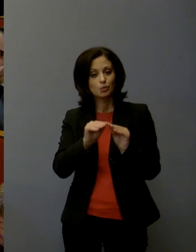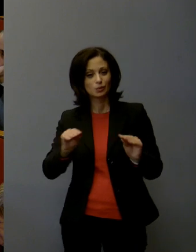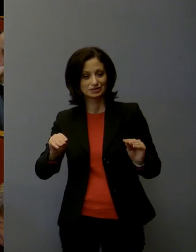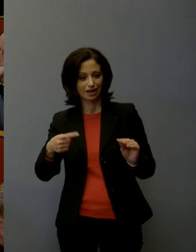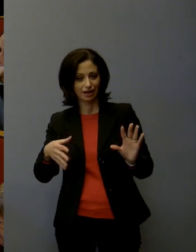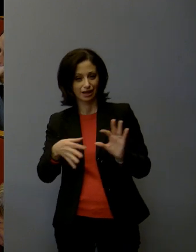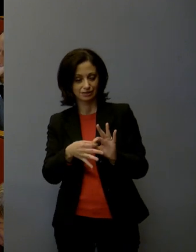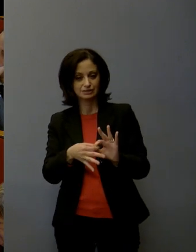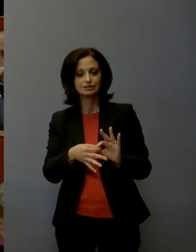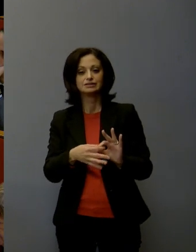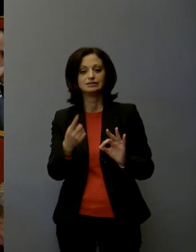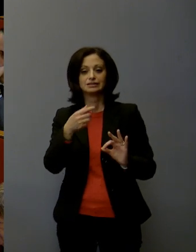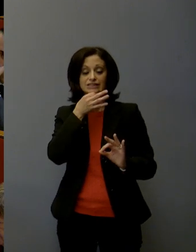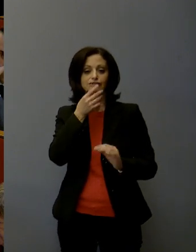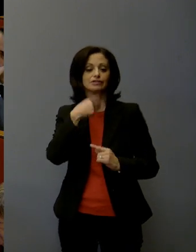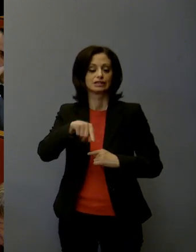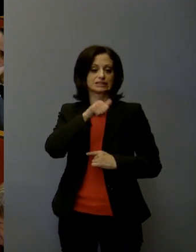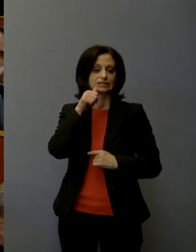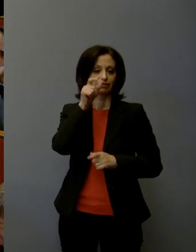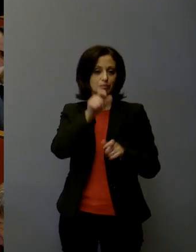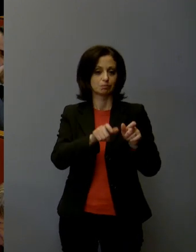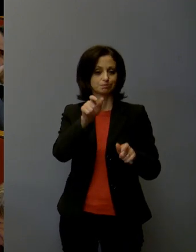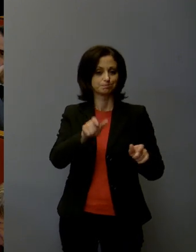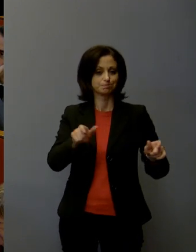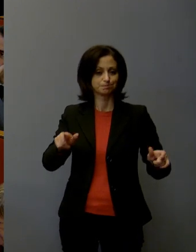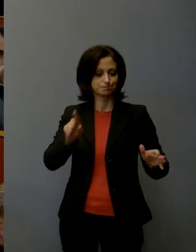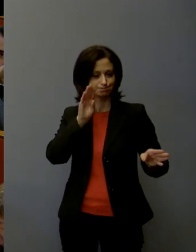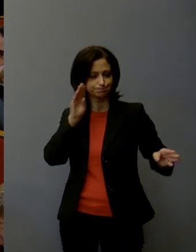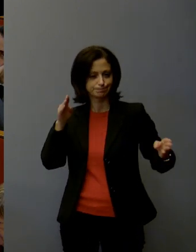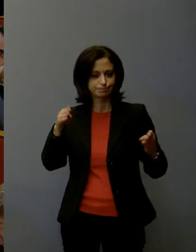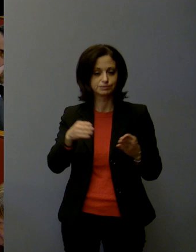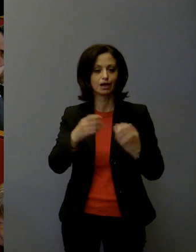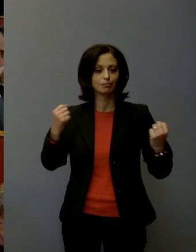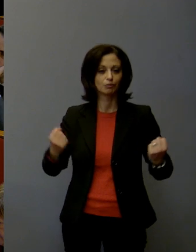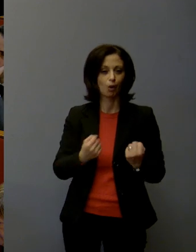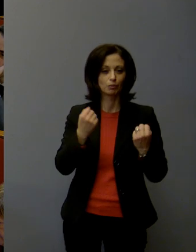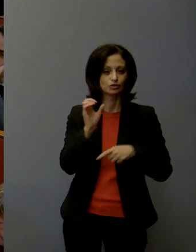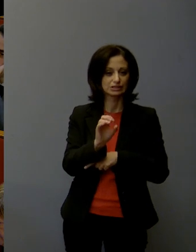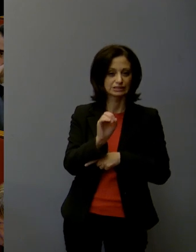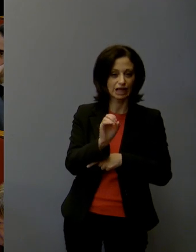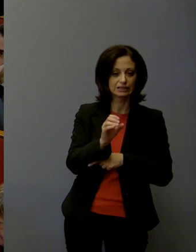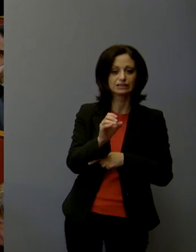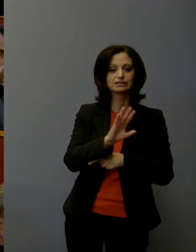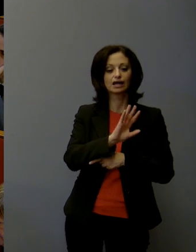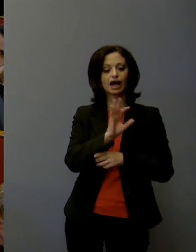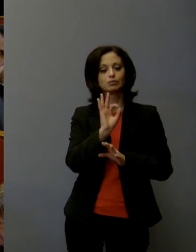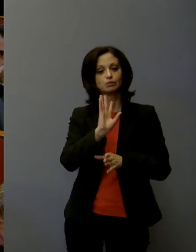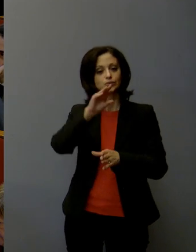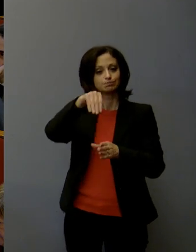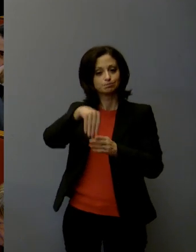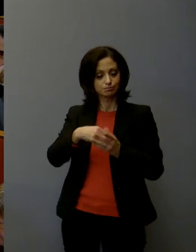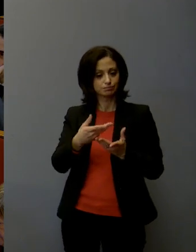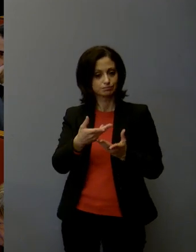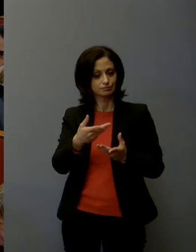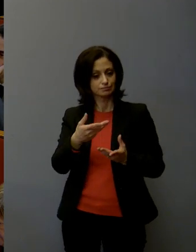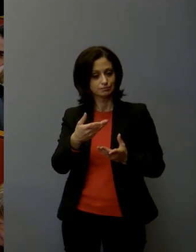musei abbiamo bisogno di figure che si occupino di promozione didattica all'interno di questi